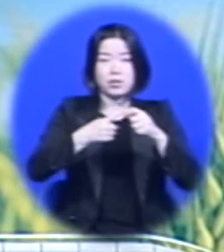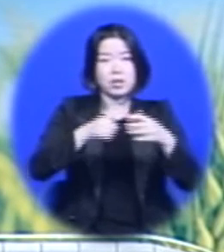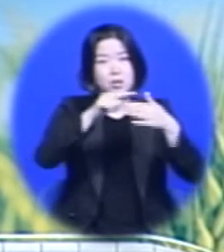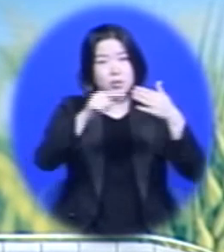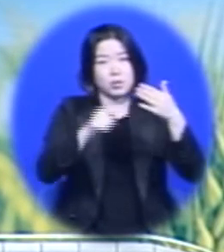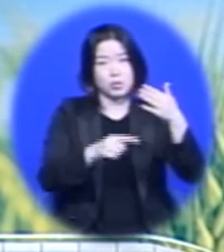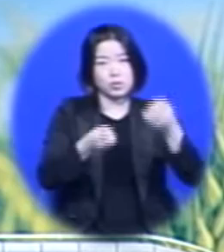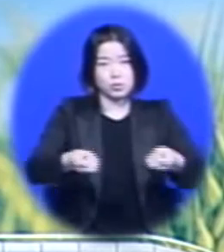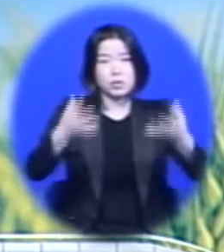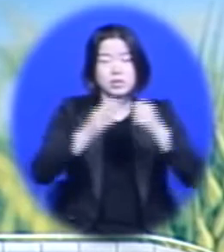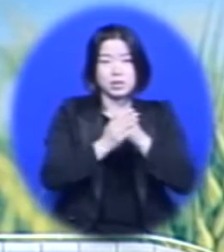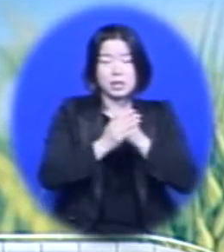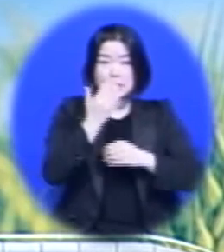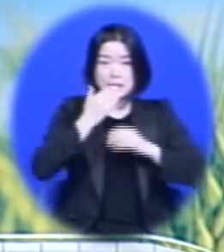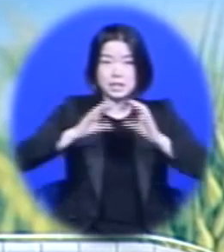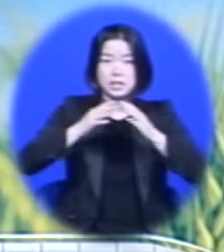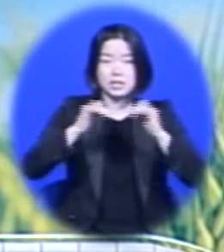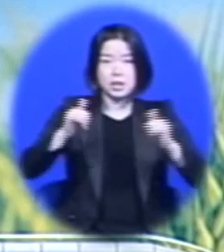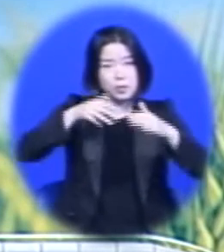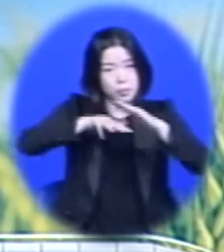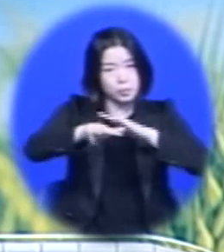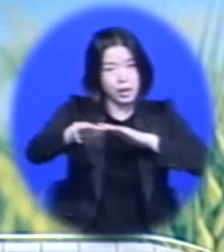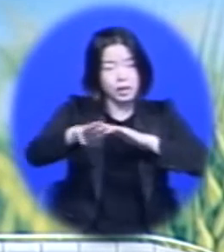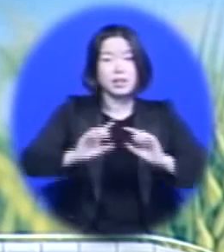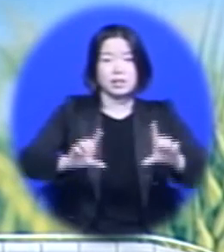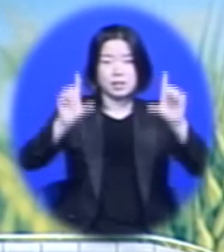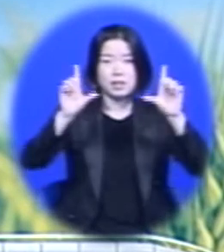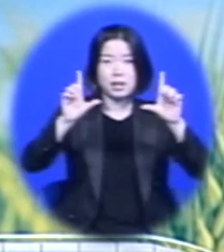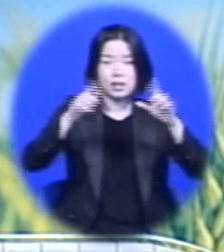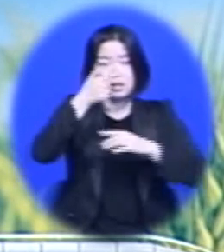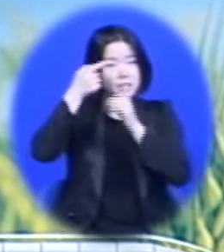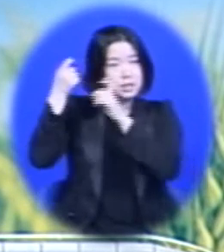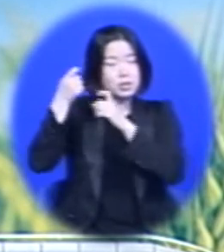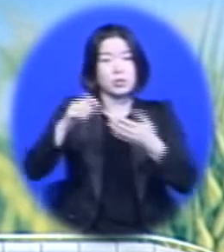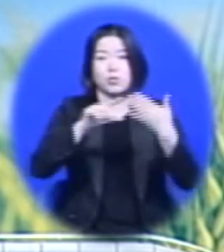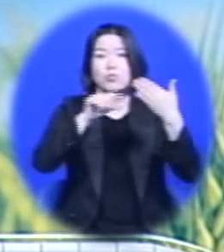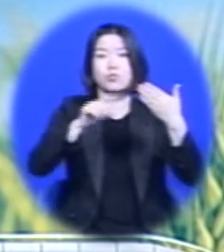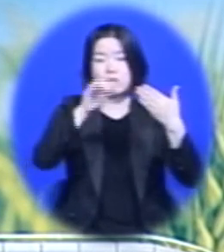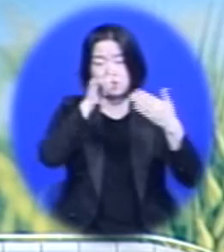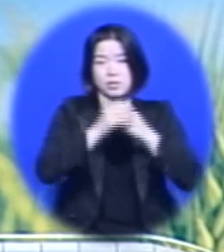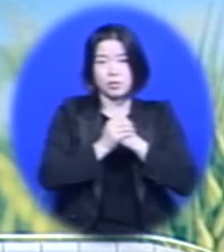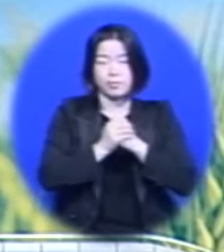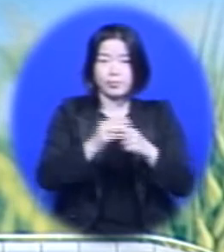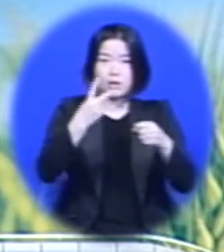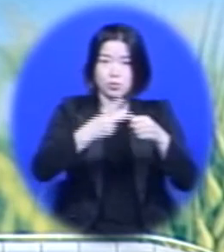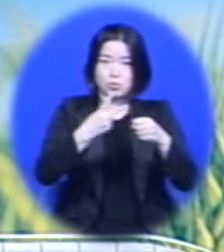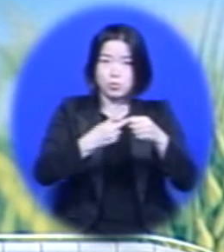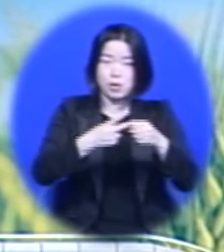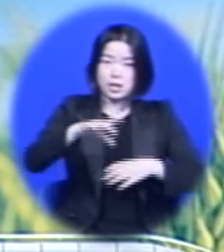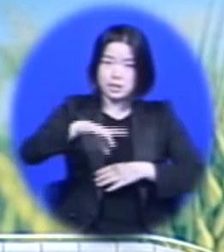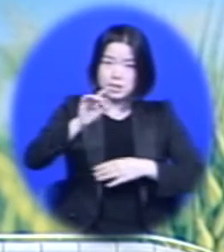유월절입니다. 이스라엘 백성들이 애굽에서 출애굽한 날을 기념하는 유월절, 구원의 감사절이죠. 두 번째는